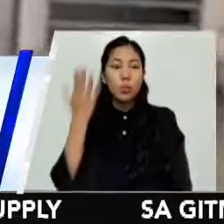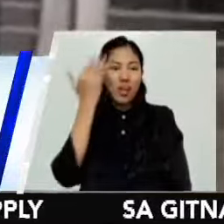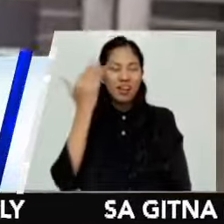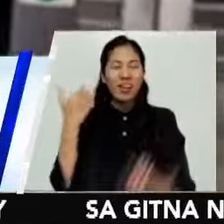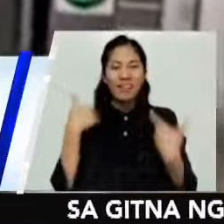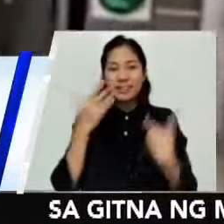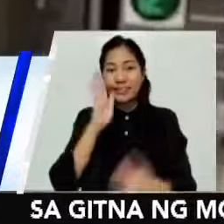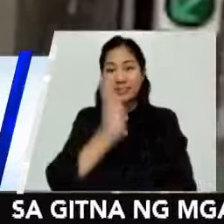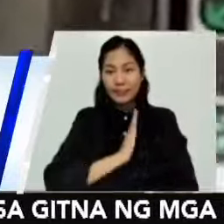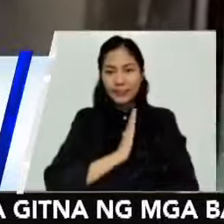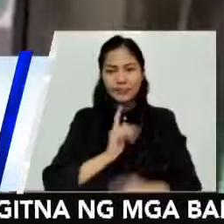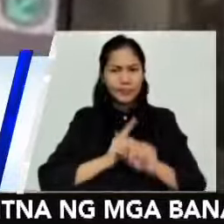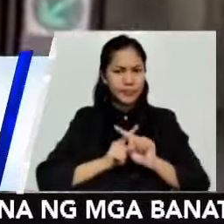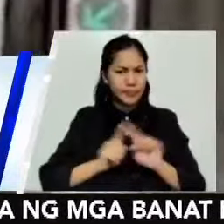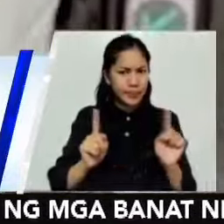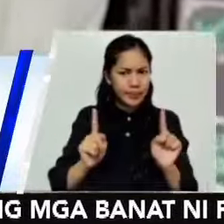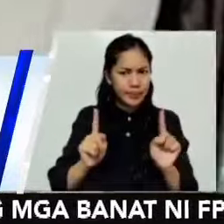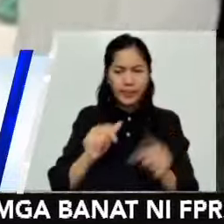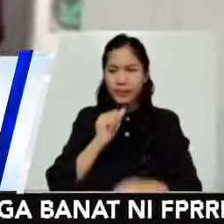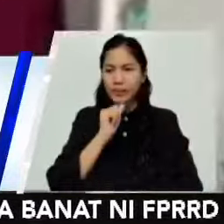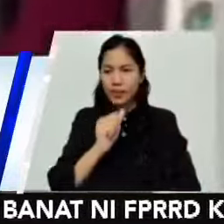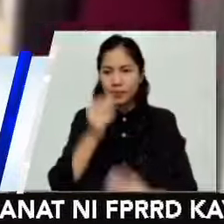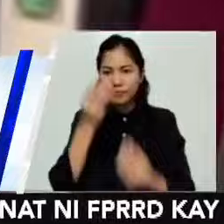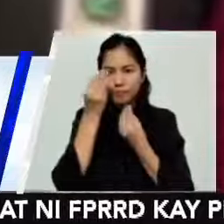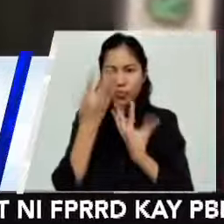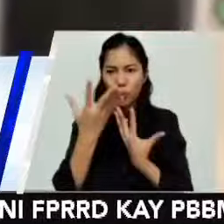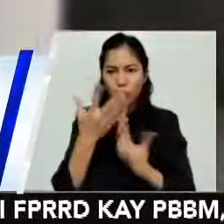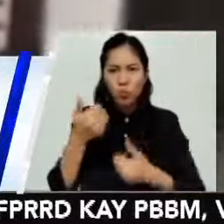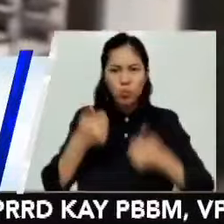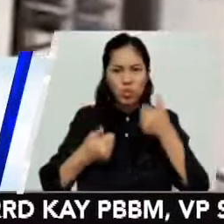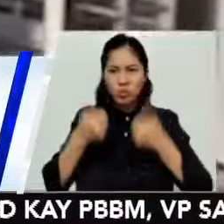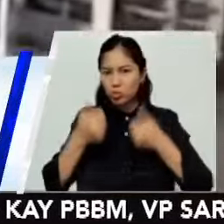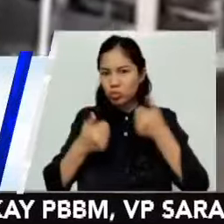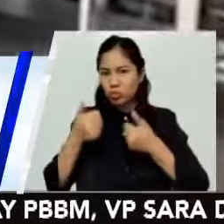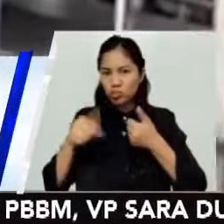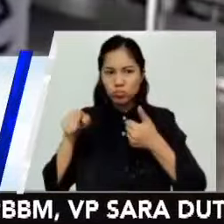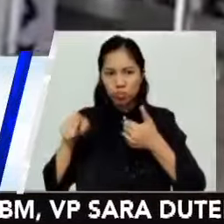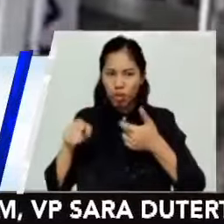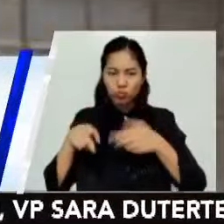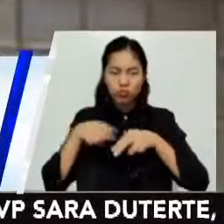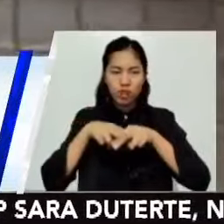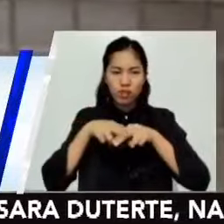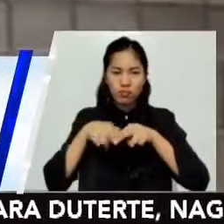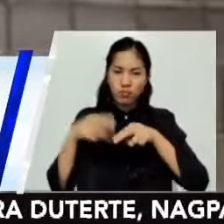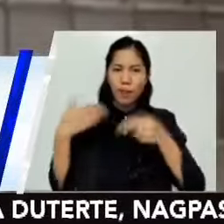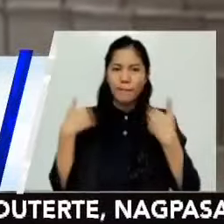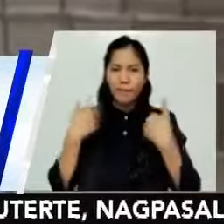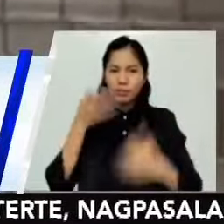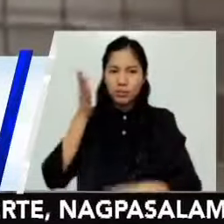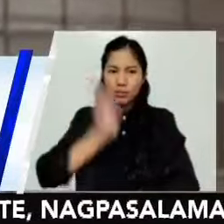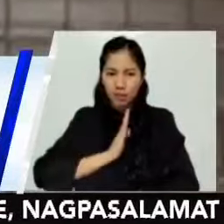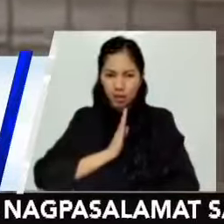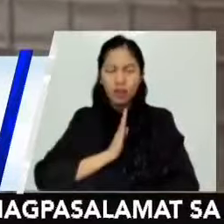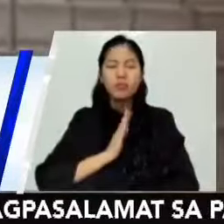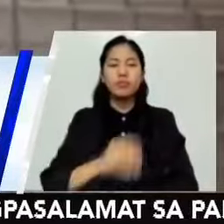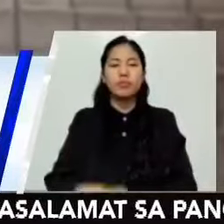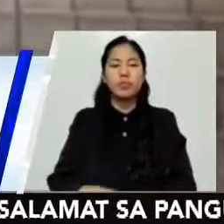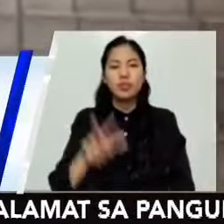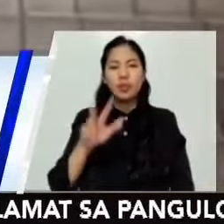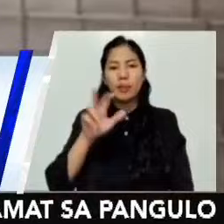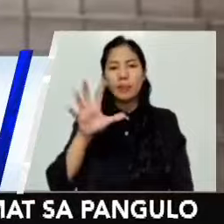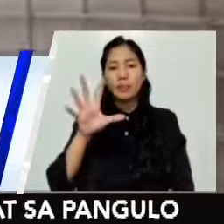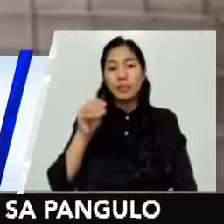ng Light Rail Manila Corporation kung ano ang naging aberya sa tren. Sabi ng LRMC, nasa 350,000 ang sumasakay sa